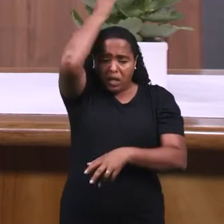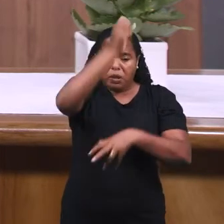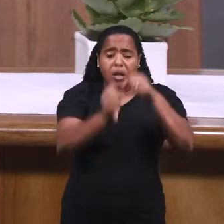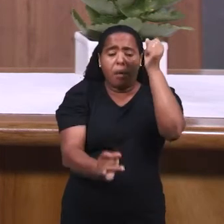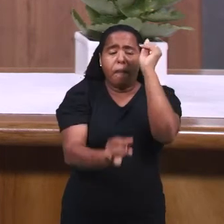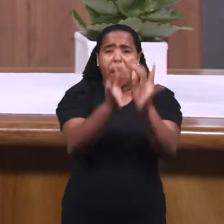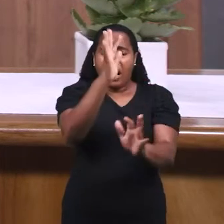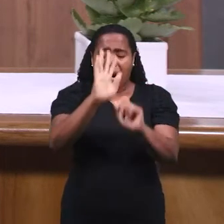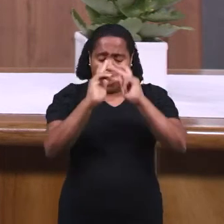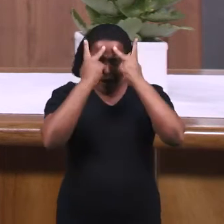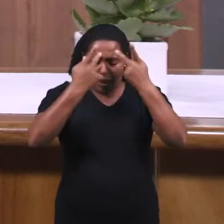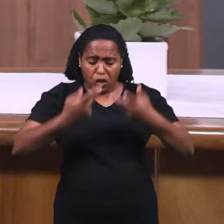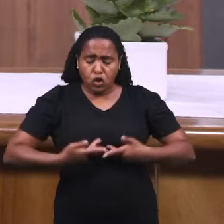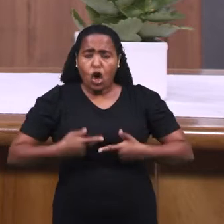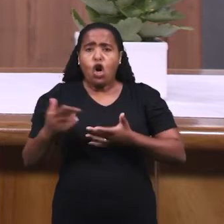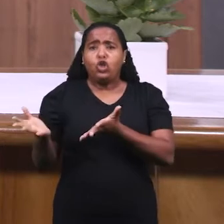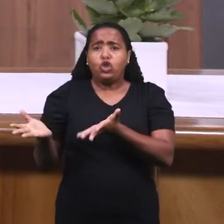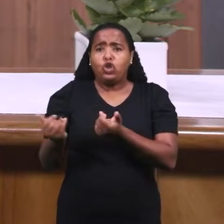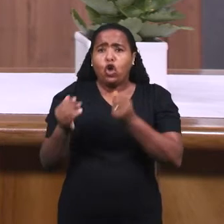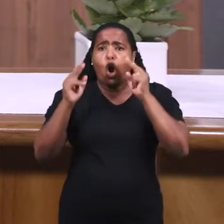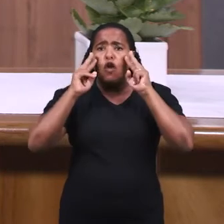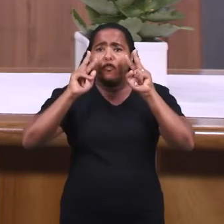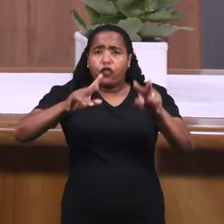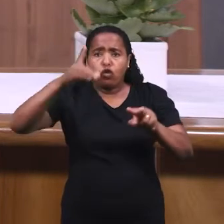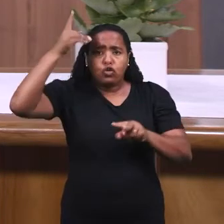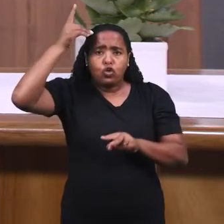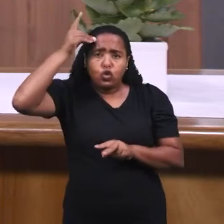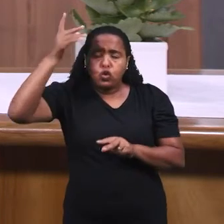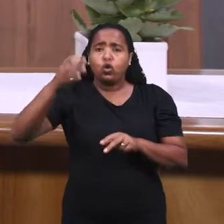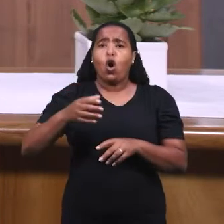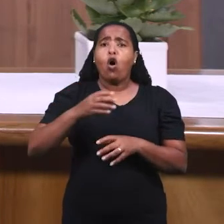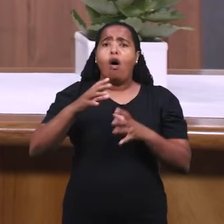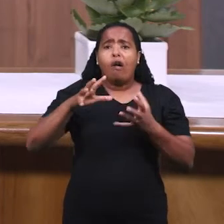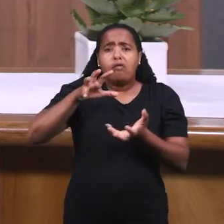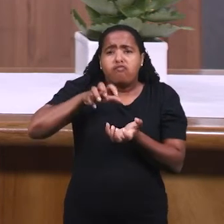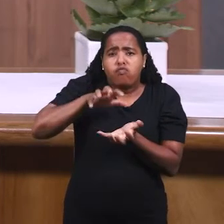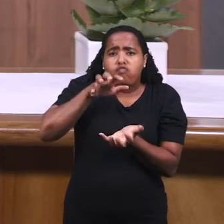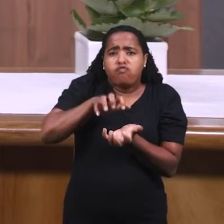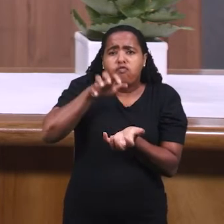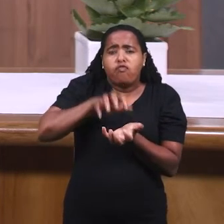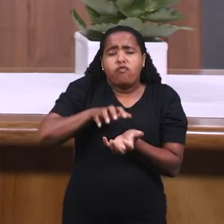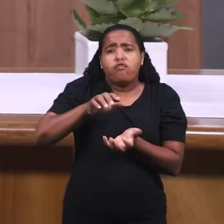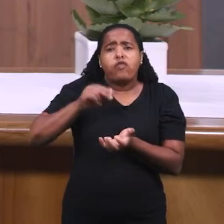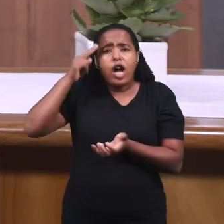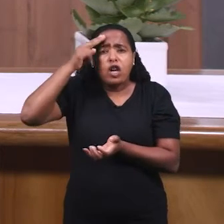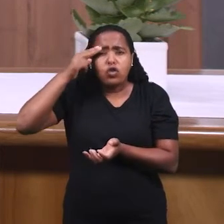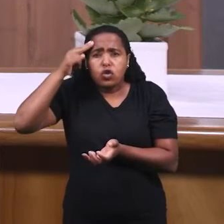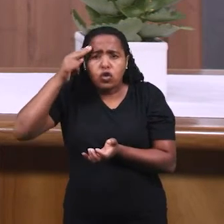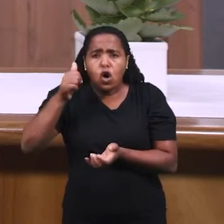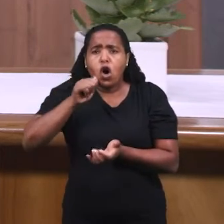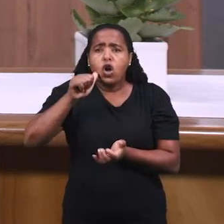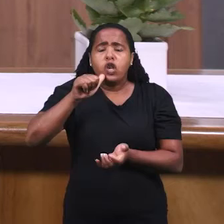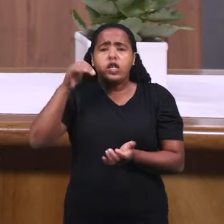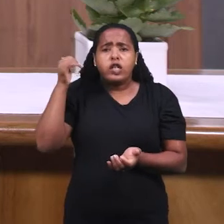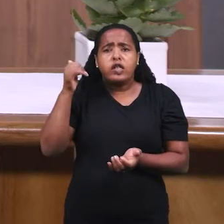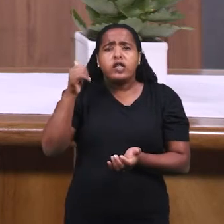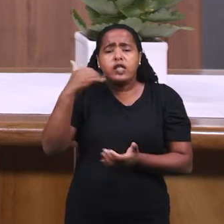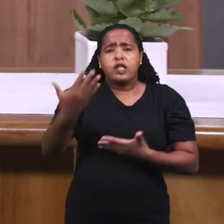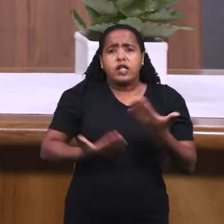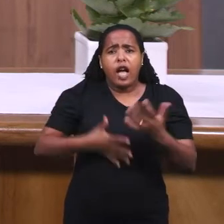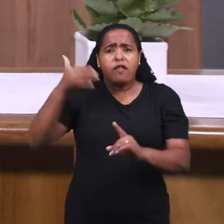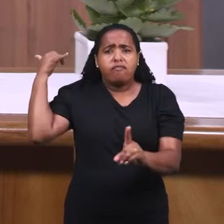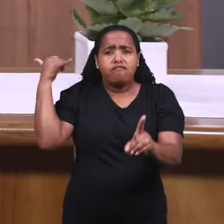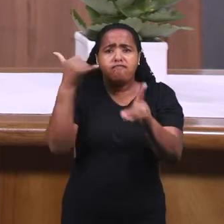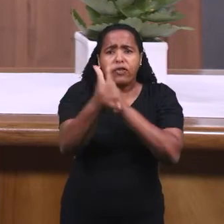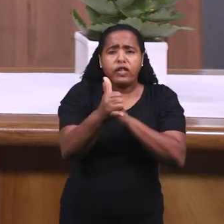Моего на всякую плоть. И дети ваши будут видеть видение, да, и сновидения